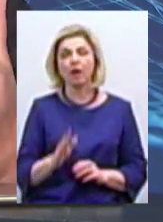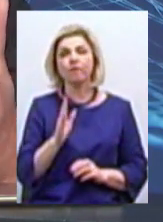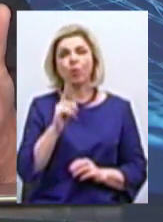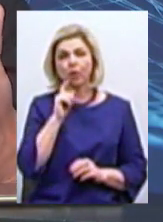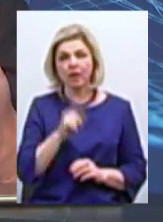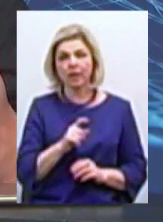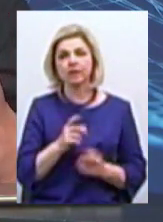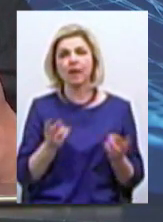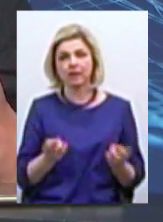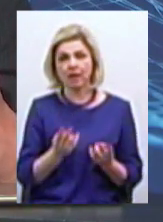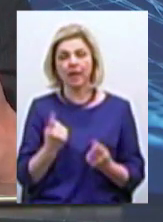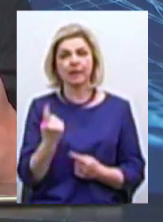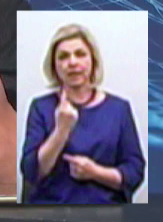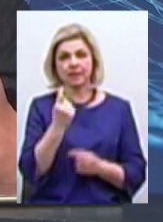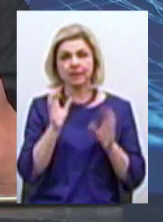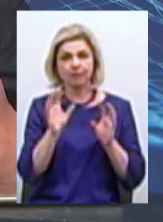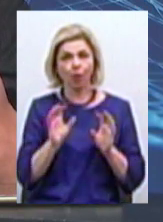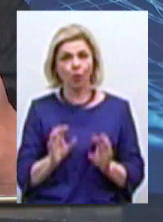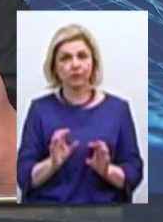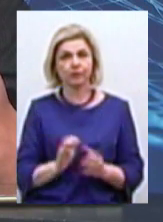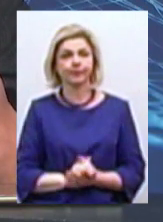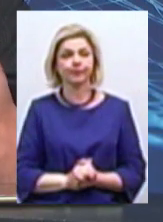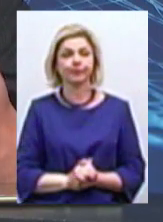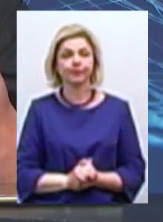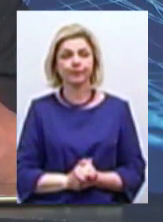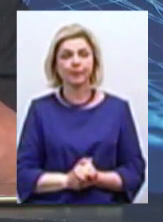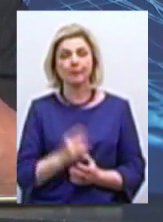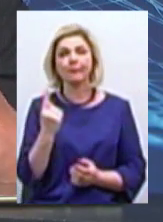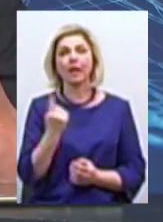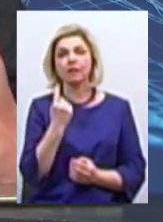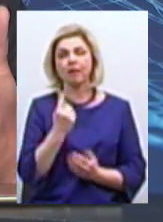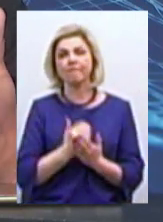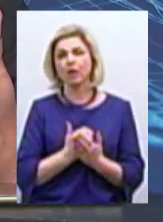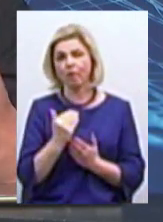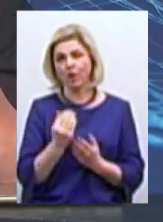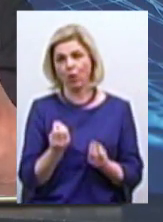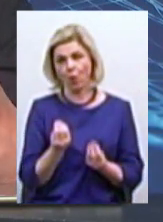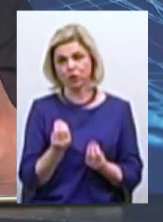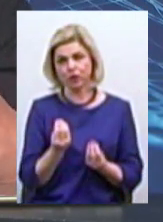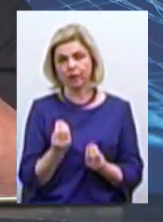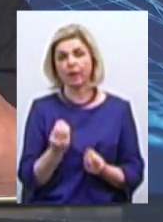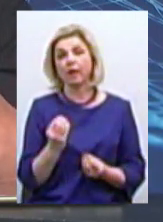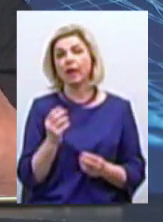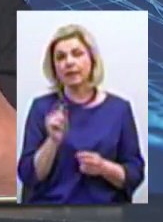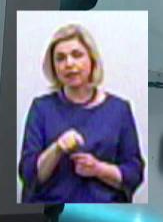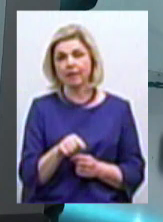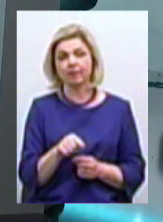єдиний закон, це єдине верховенство грошей. Ті